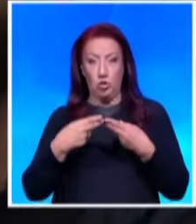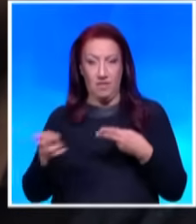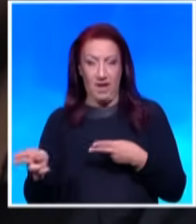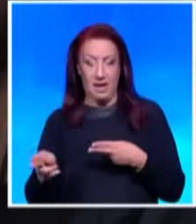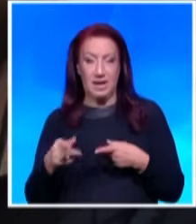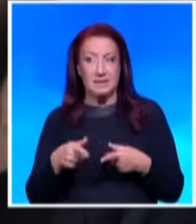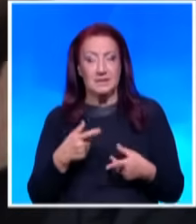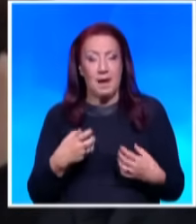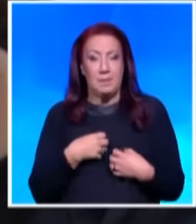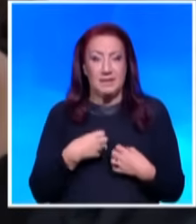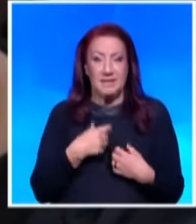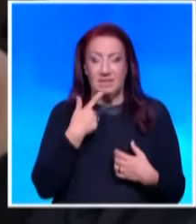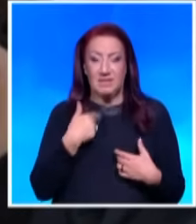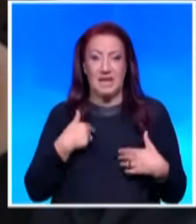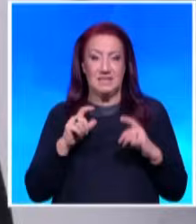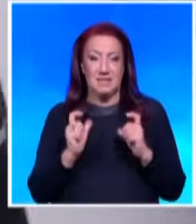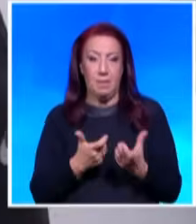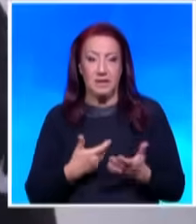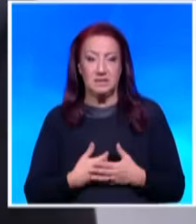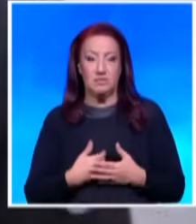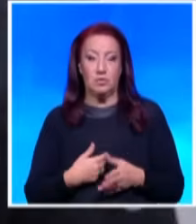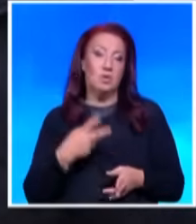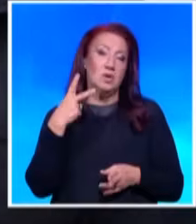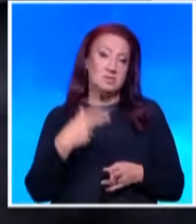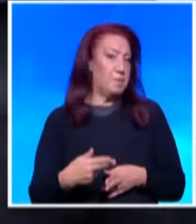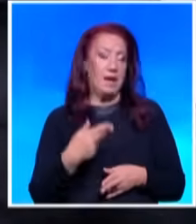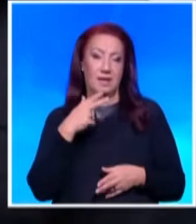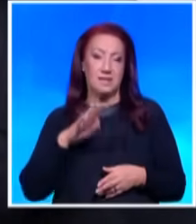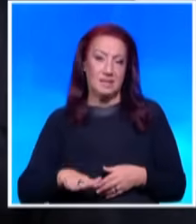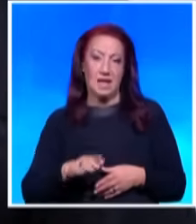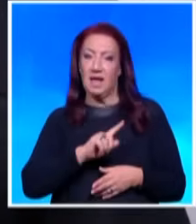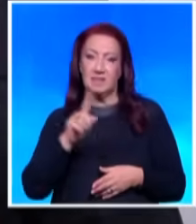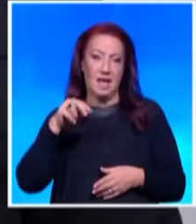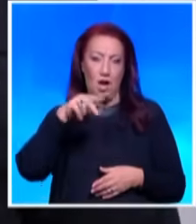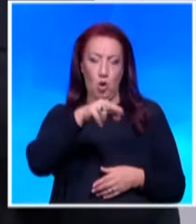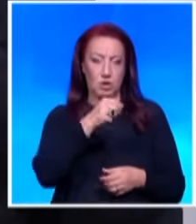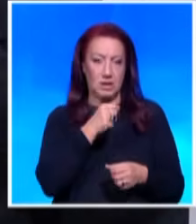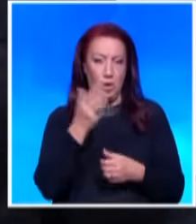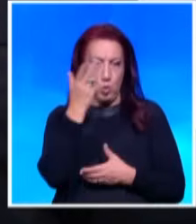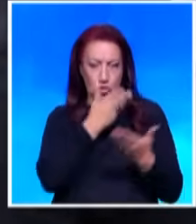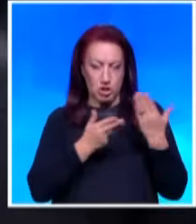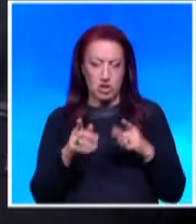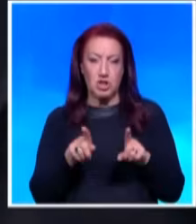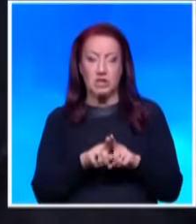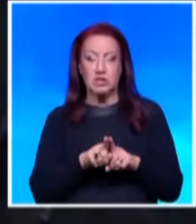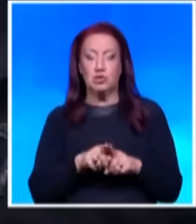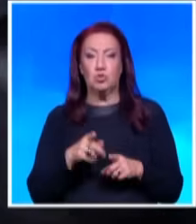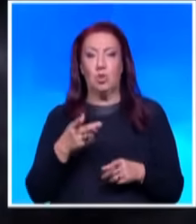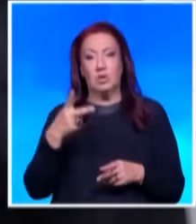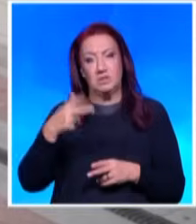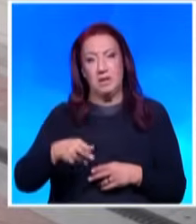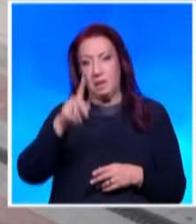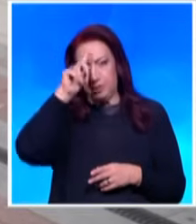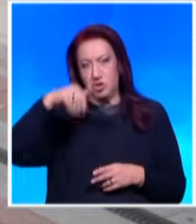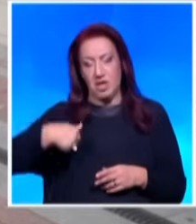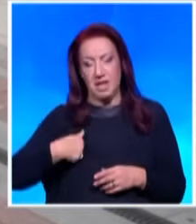за семейството си. Спрех и детето да отива и на училище и спрех и жена ми да излиза, защото се притеснявам се. Пак тия са опасни хора и аз ги